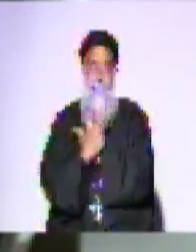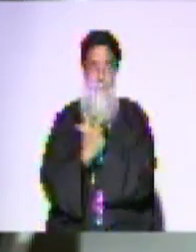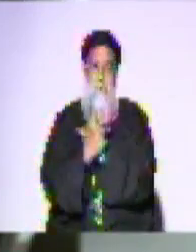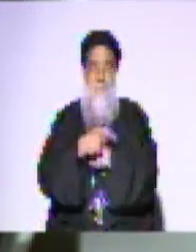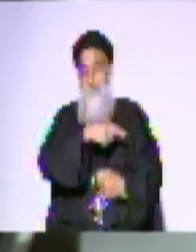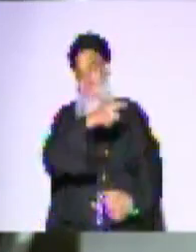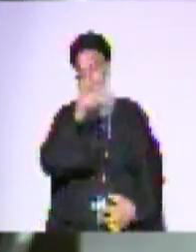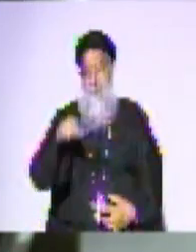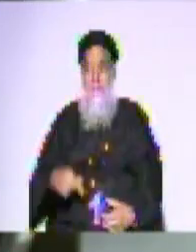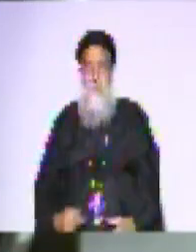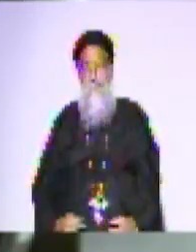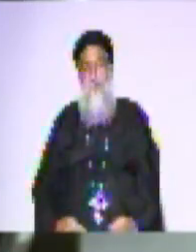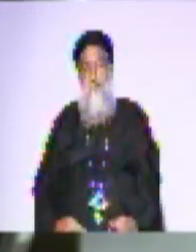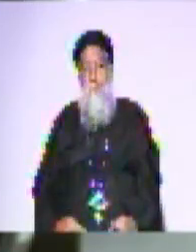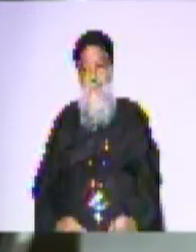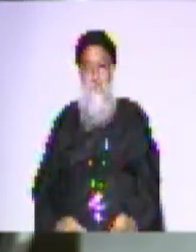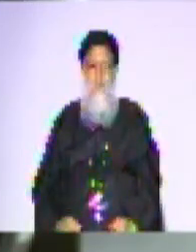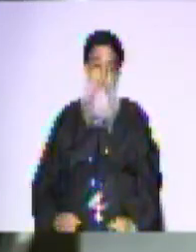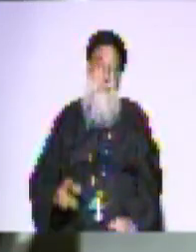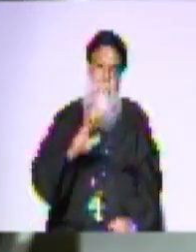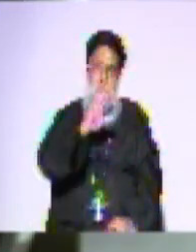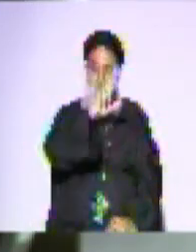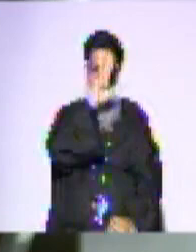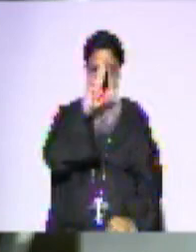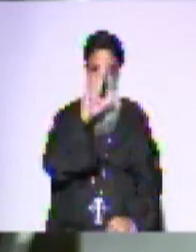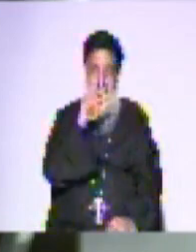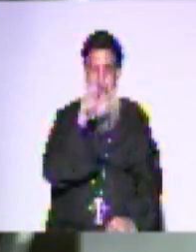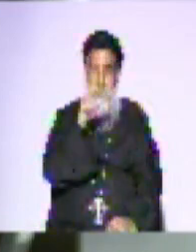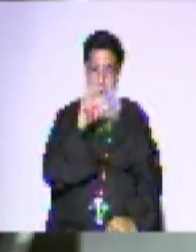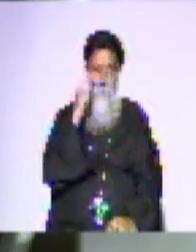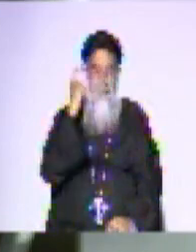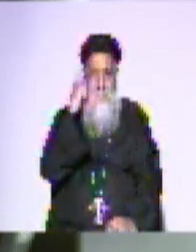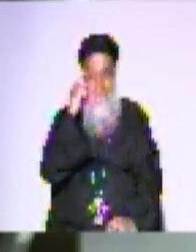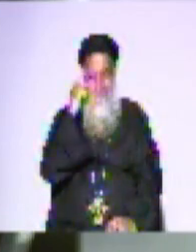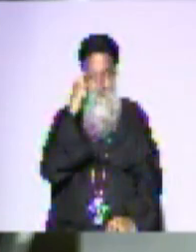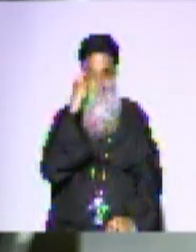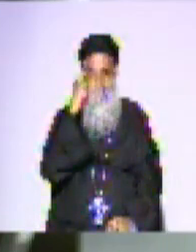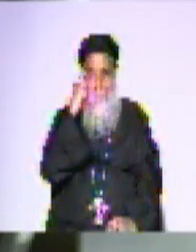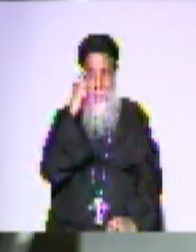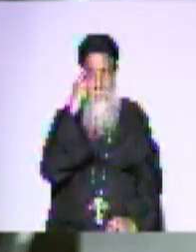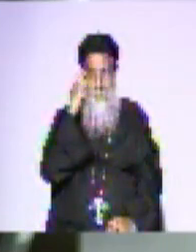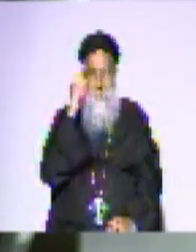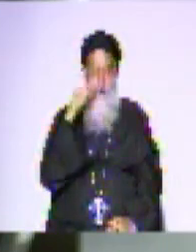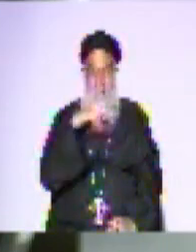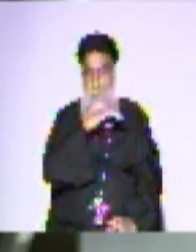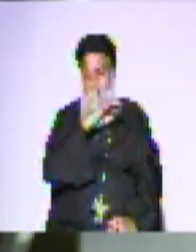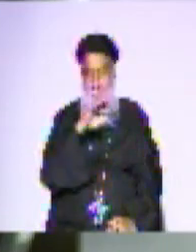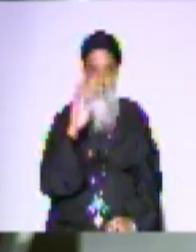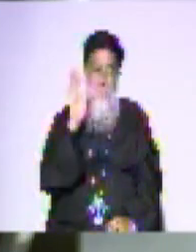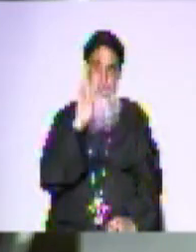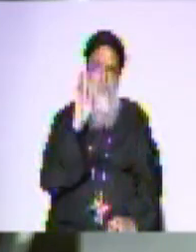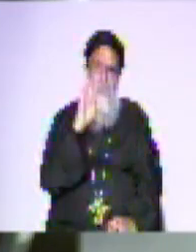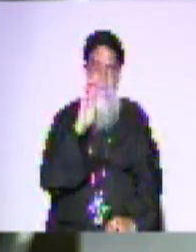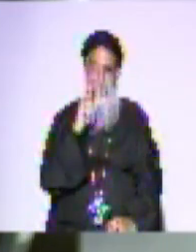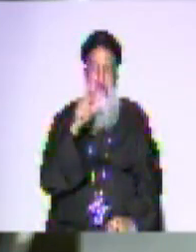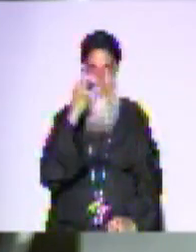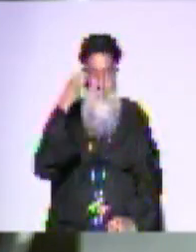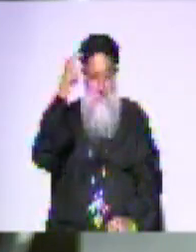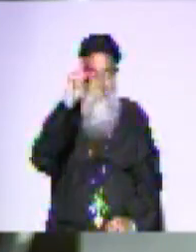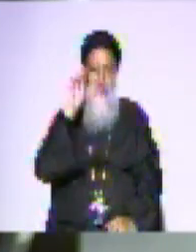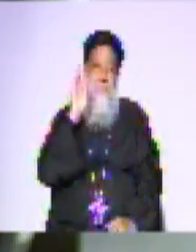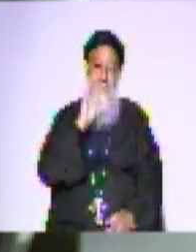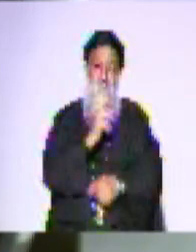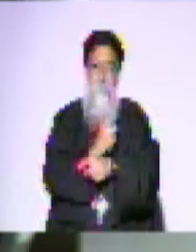شكرا جزيلا. طيب في عندي سؤال عايزه استفسر على المعنى بتاعه من نيافتك.